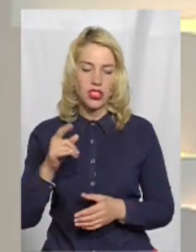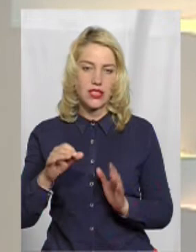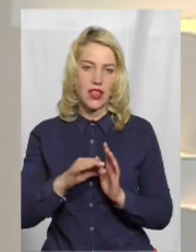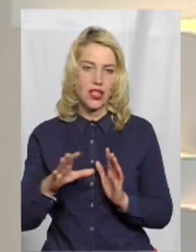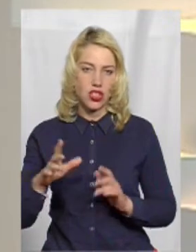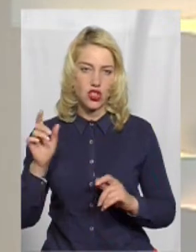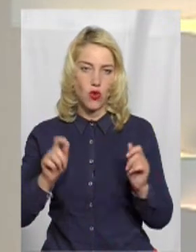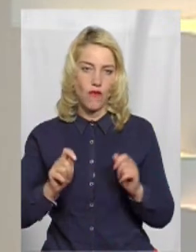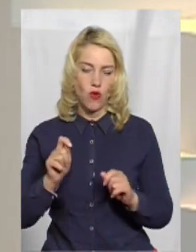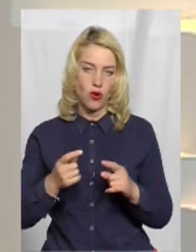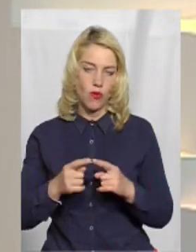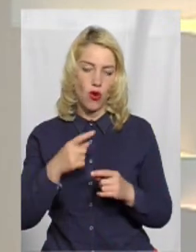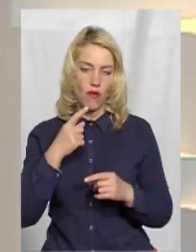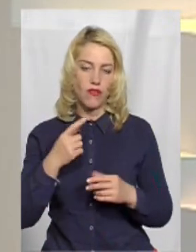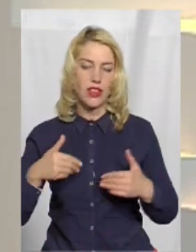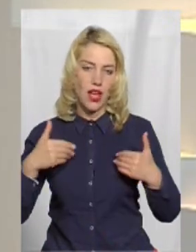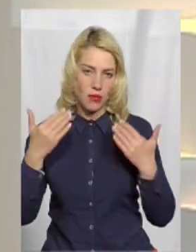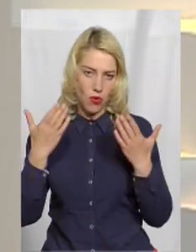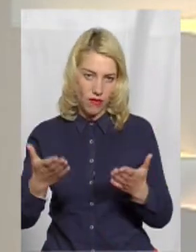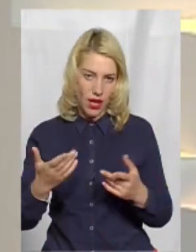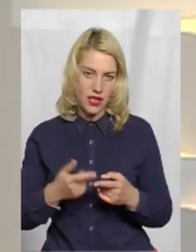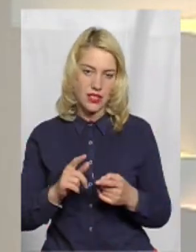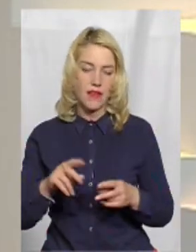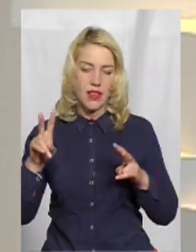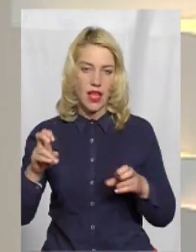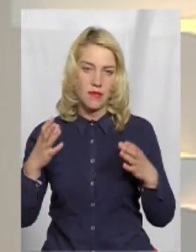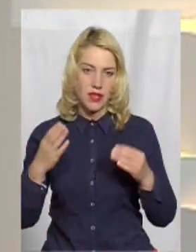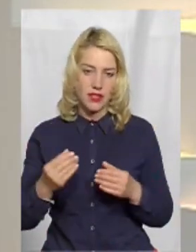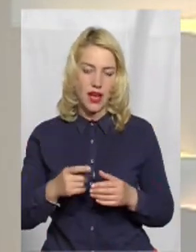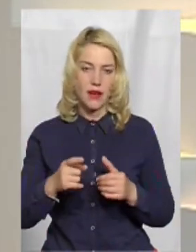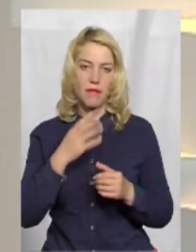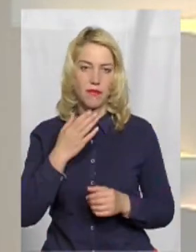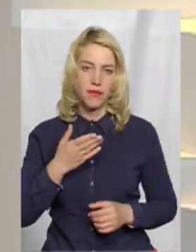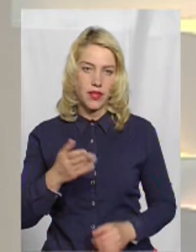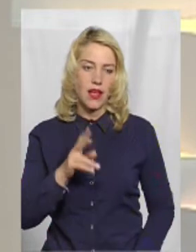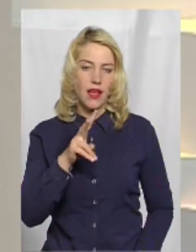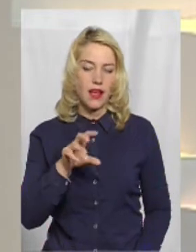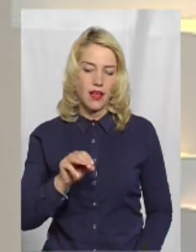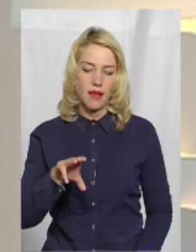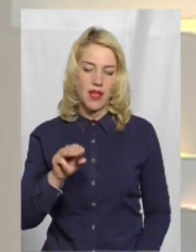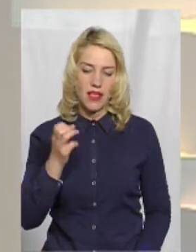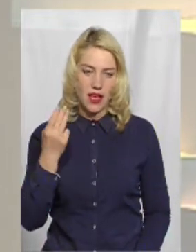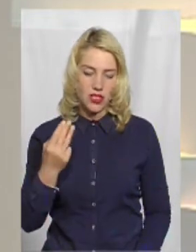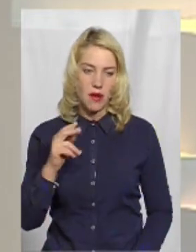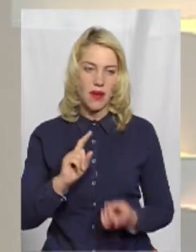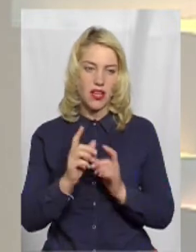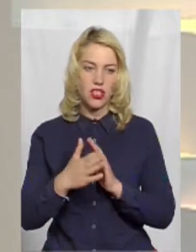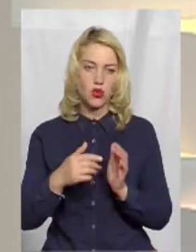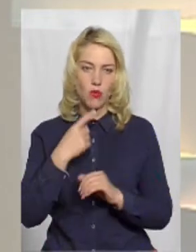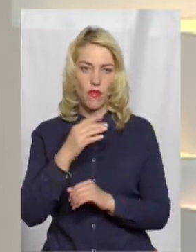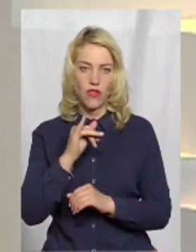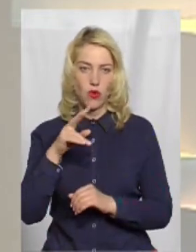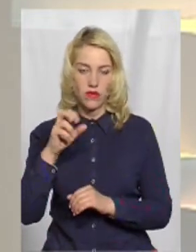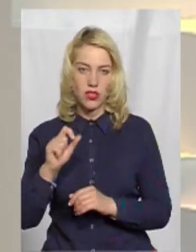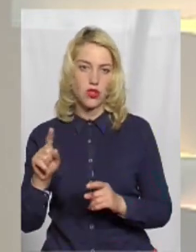форуму. Усіх вітаємо у темі дня. Мене звати Олена Кеміняш. На жестову мову перекладає Оксана Фіновська. Працюємо для вас наживо, щоб і